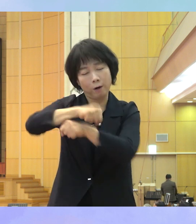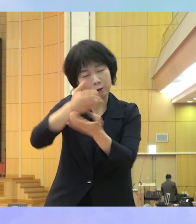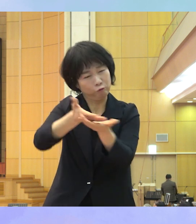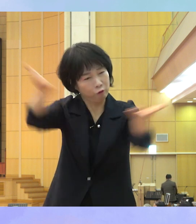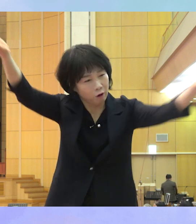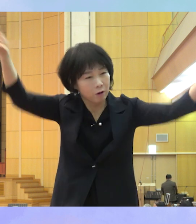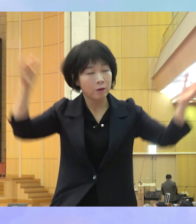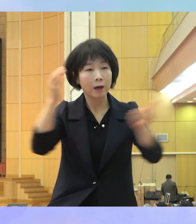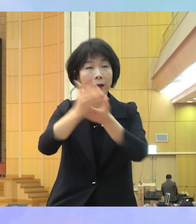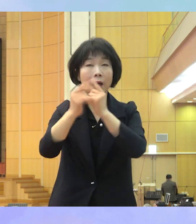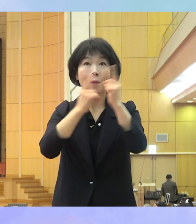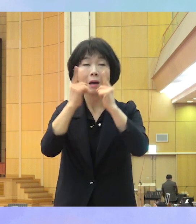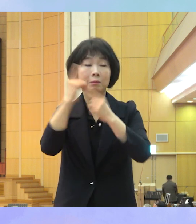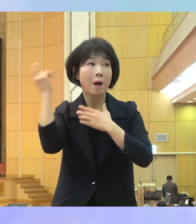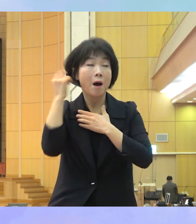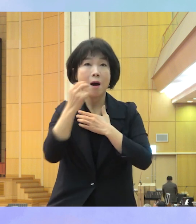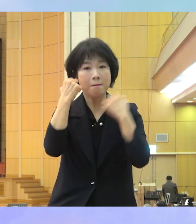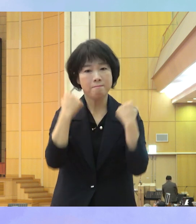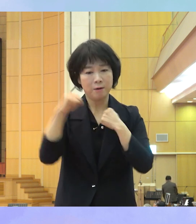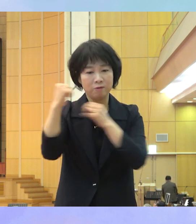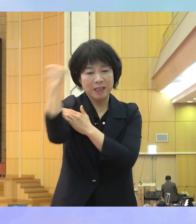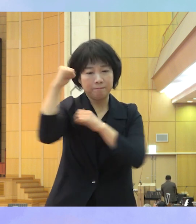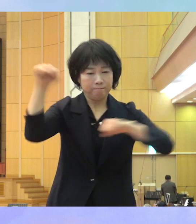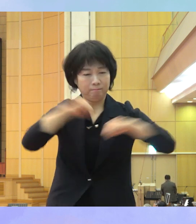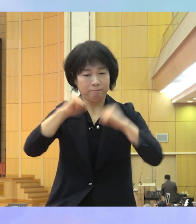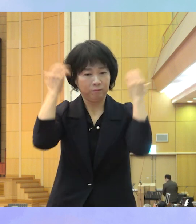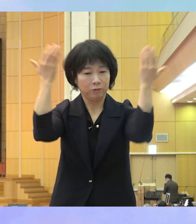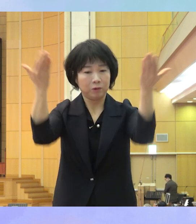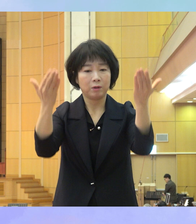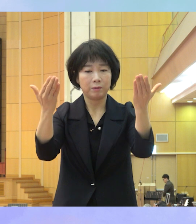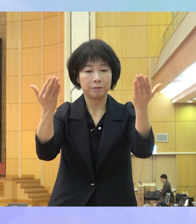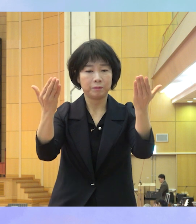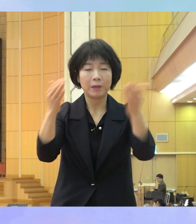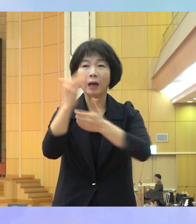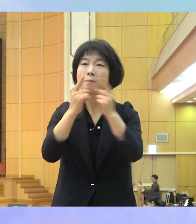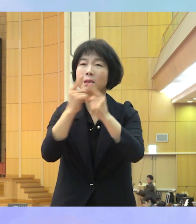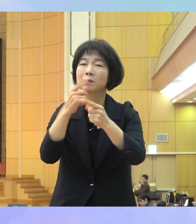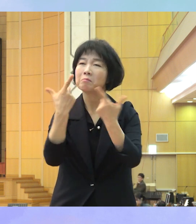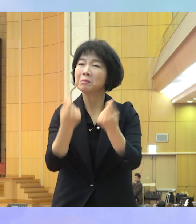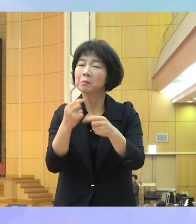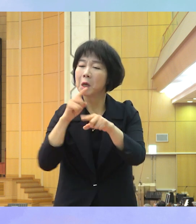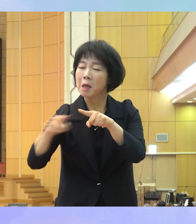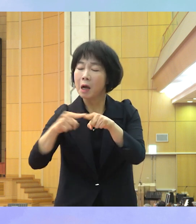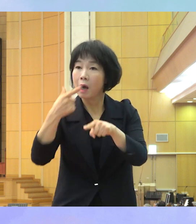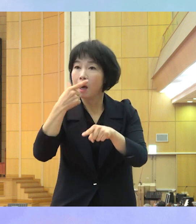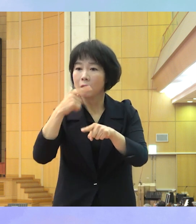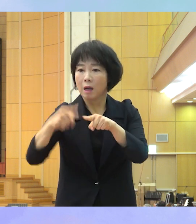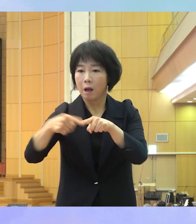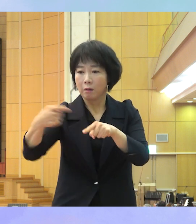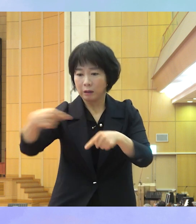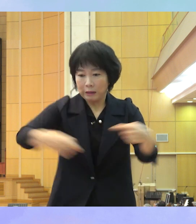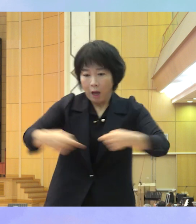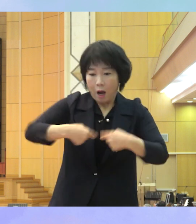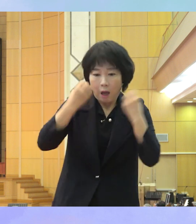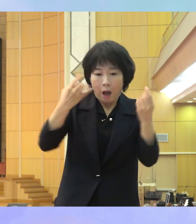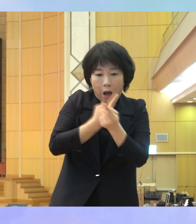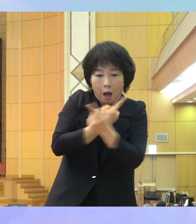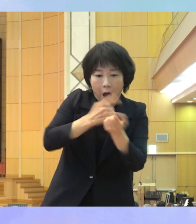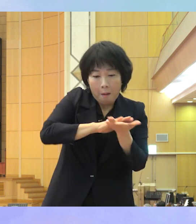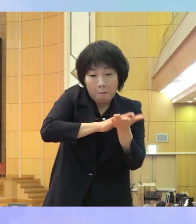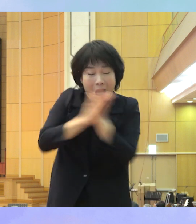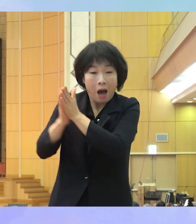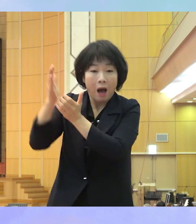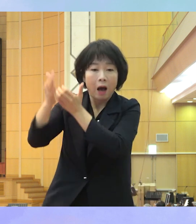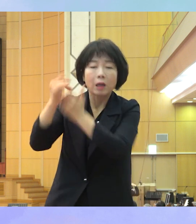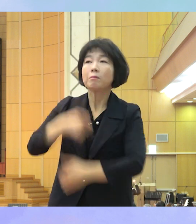허락하시되 하나님의 말씀이 살아 운동력이 있게 하시고 좌우의 날선 검이 되어 우리의 심령 골수를 찔러 쪼개며